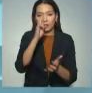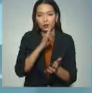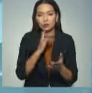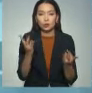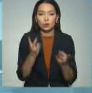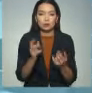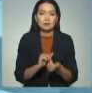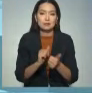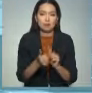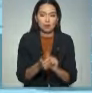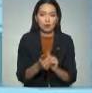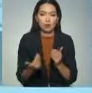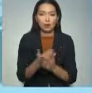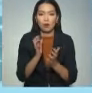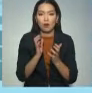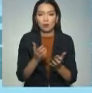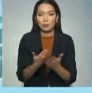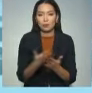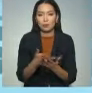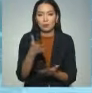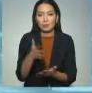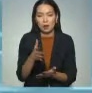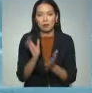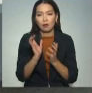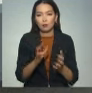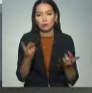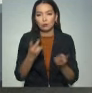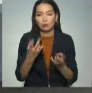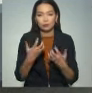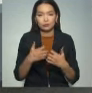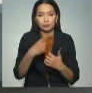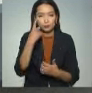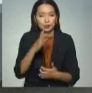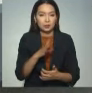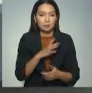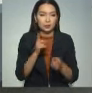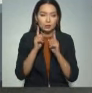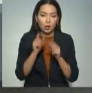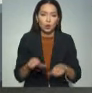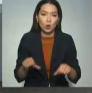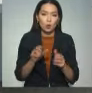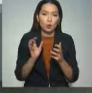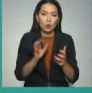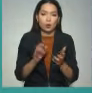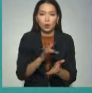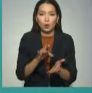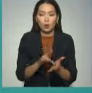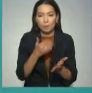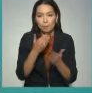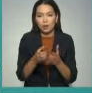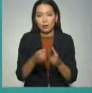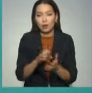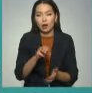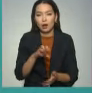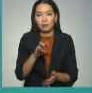Казахстане нуждаются в замене. Это более 5000 единиц авто. Цифры озвучили на заседании Комитета транспорта и логистики при партии